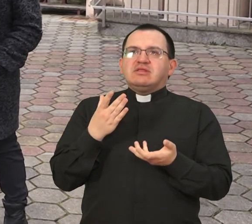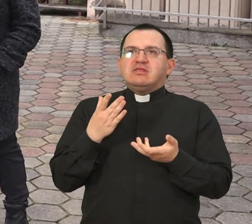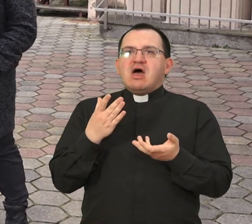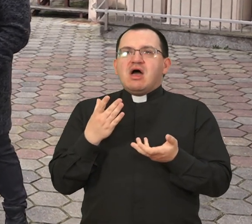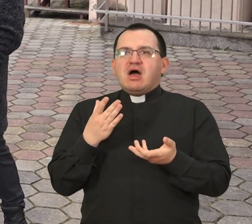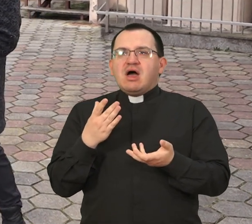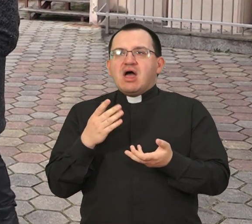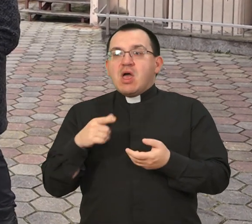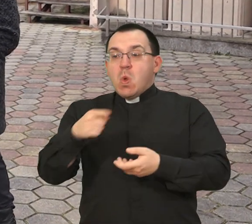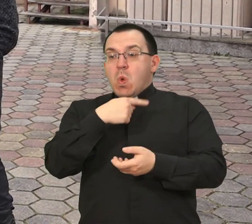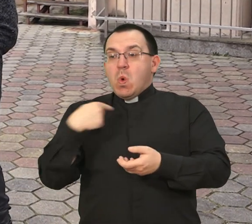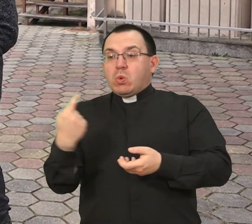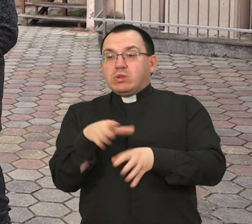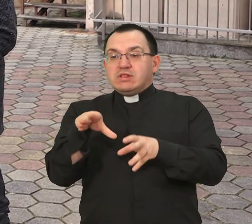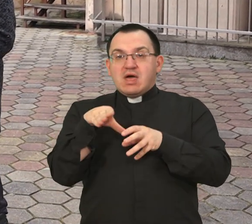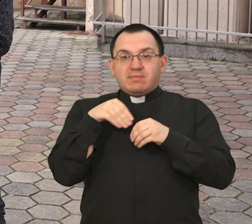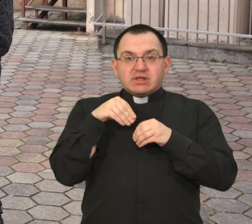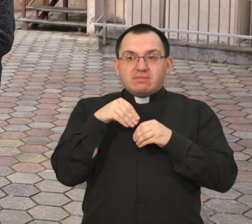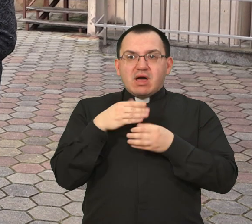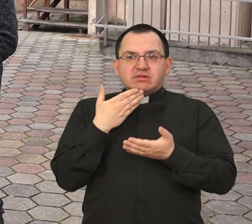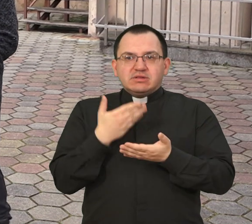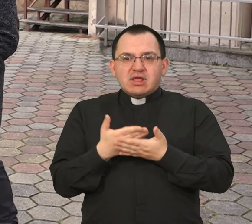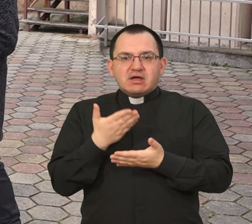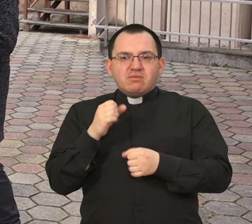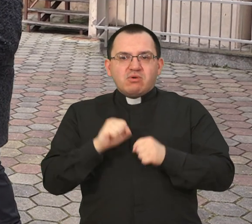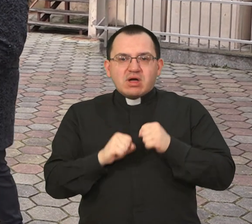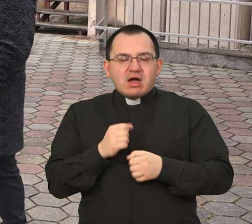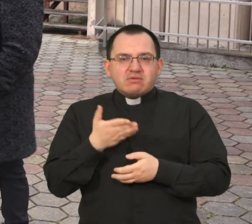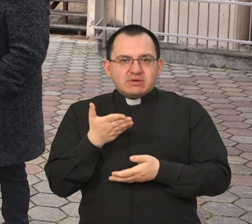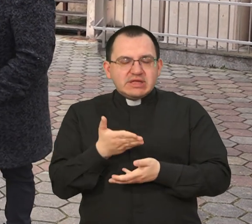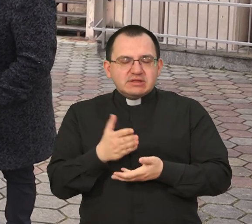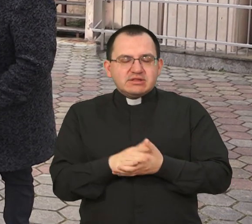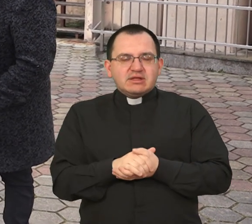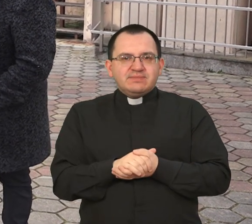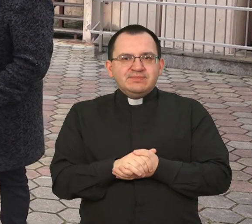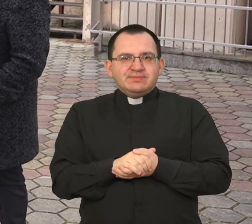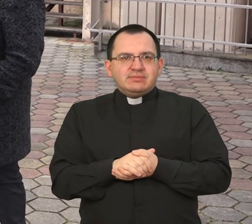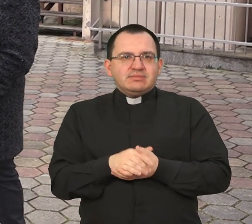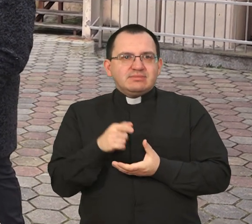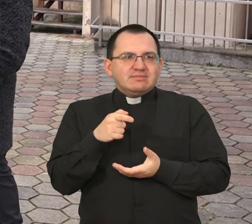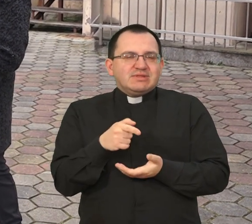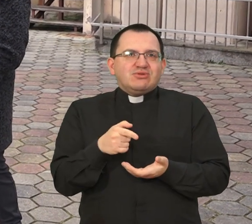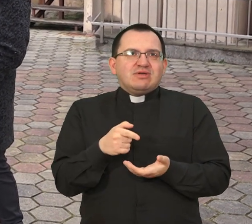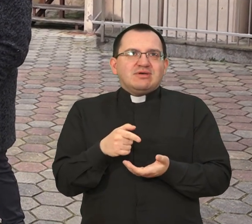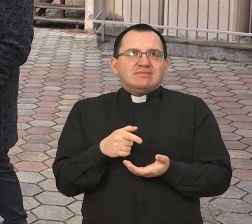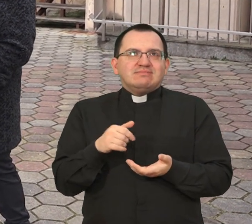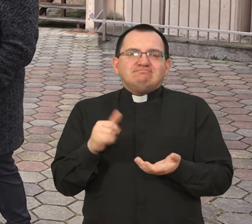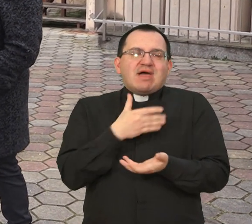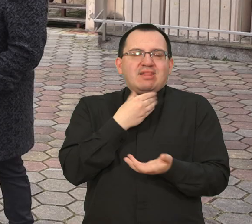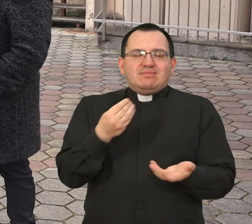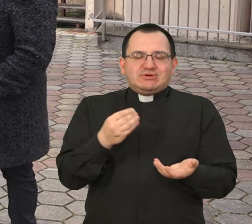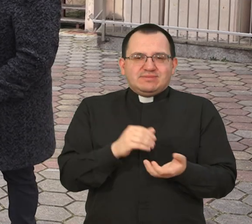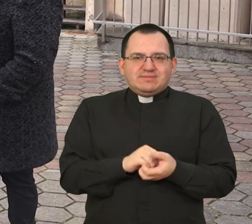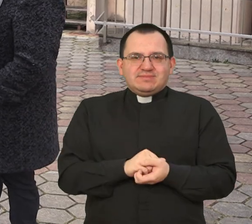vas okolina prihvaća takvo i to što radite, onda mislim da je to nešto